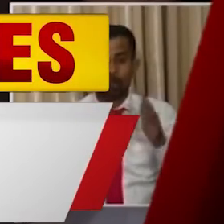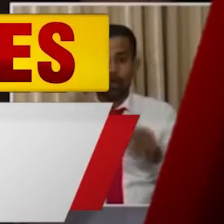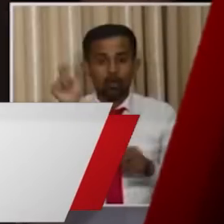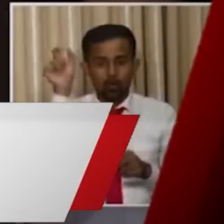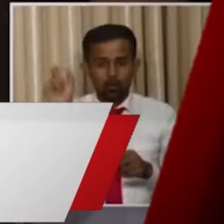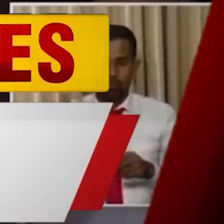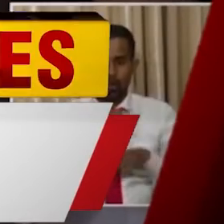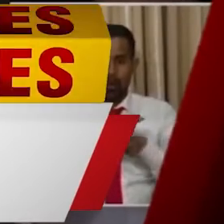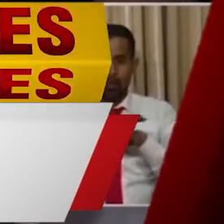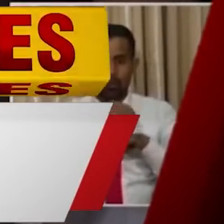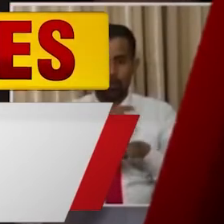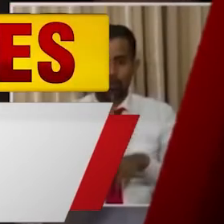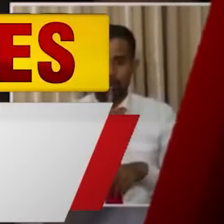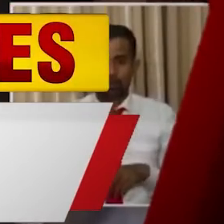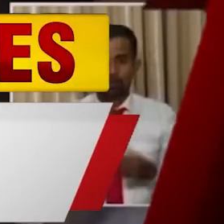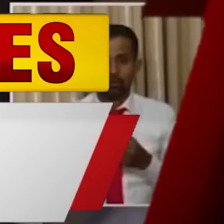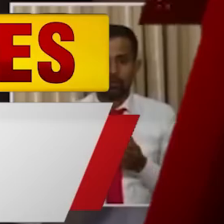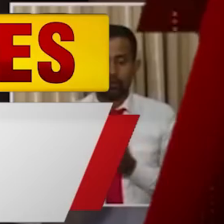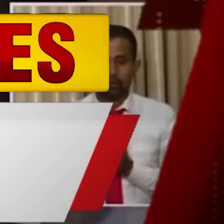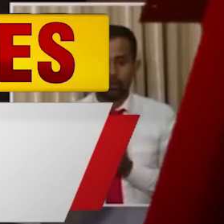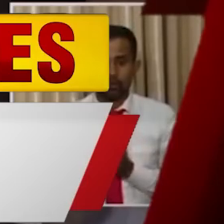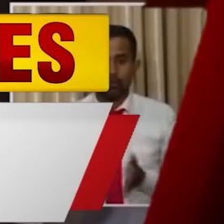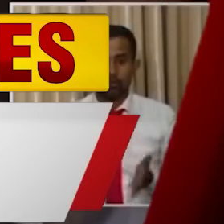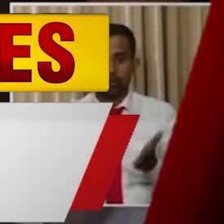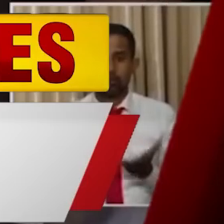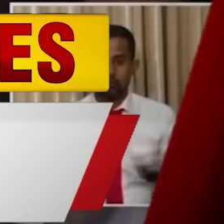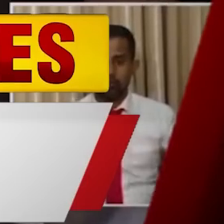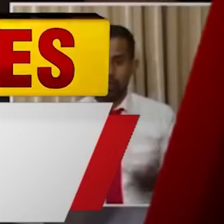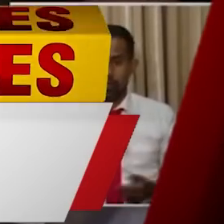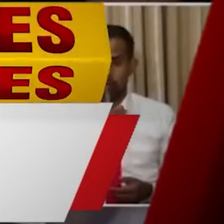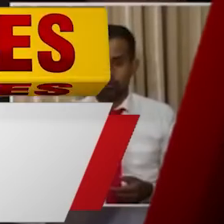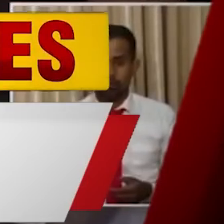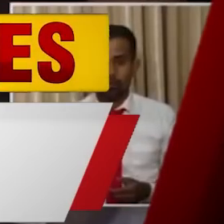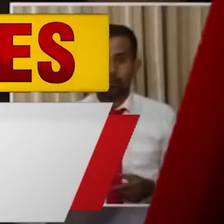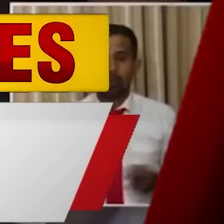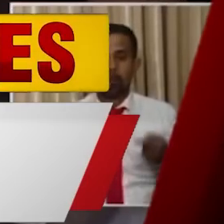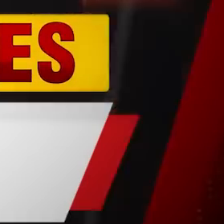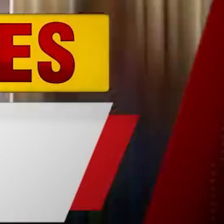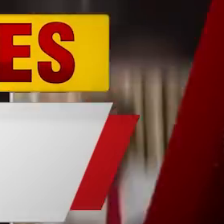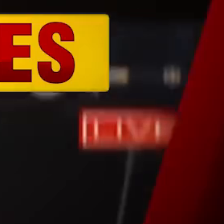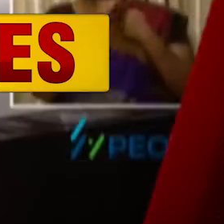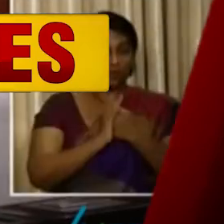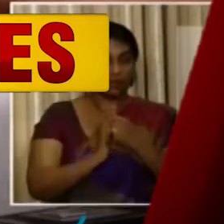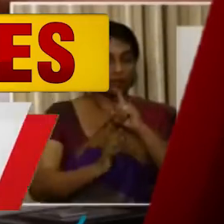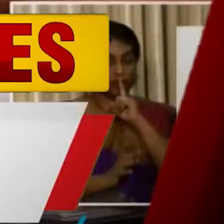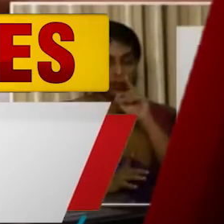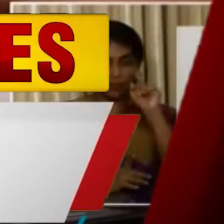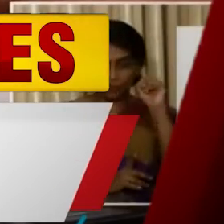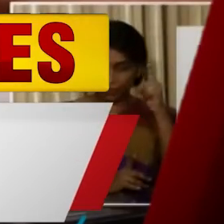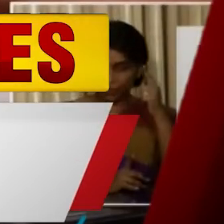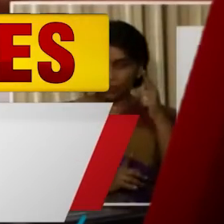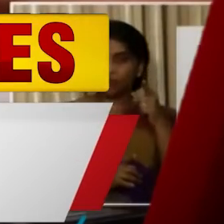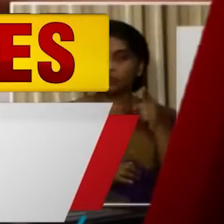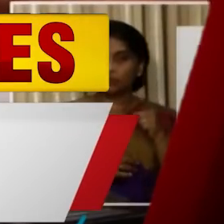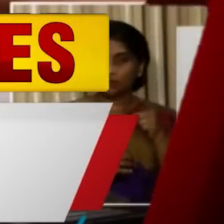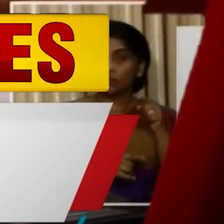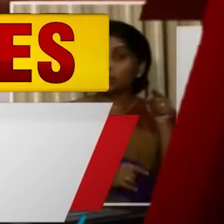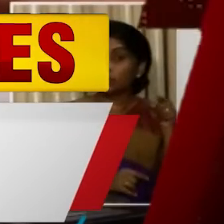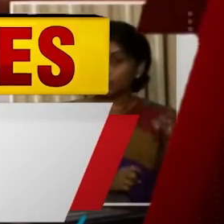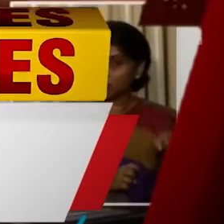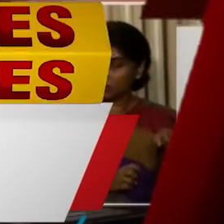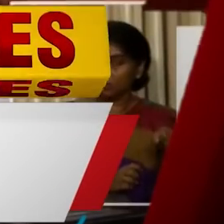சாணக்கியன் ஒரு வெளிநாட்டு கை கூலி. பாராளுமன்றில் அமைச்சர் அலிசப்ரி காட்டம். சிறப்புரிமை